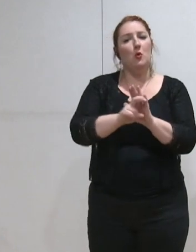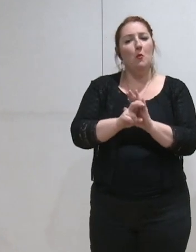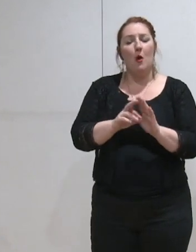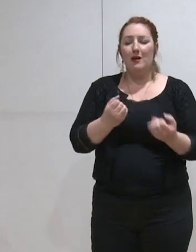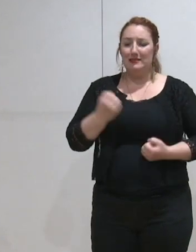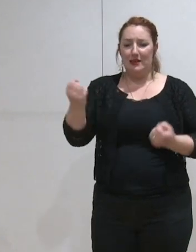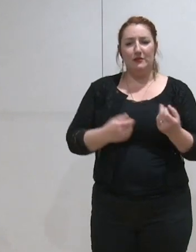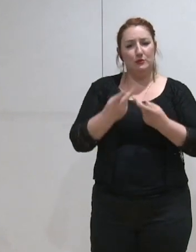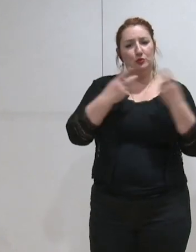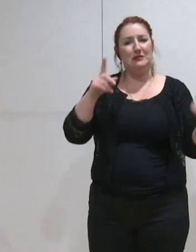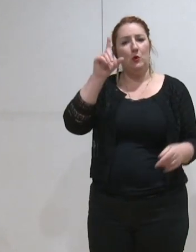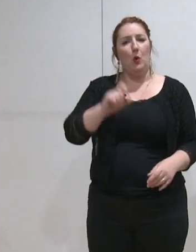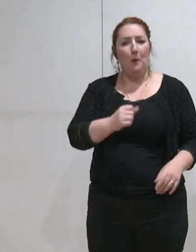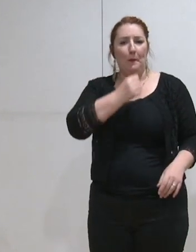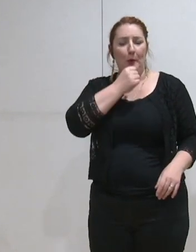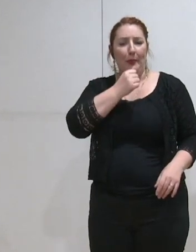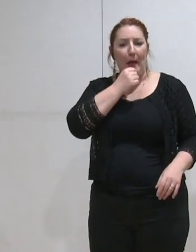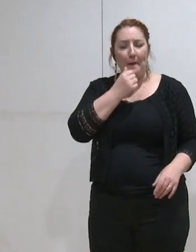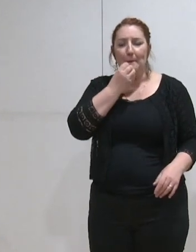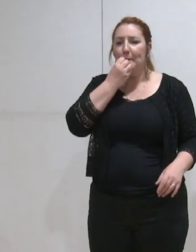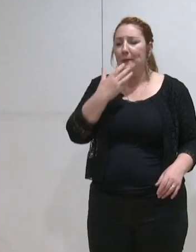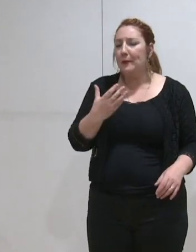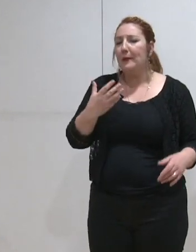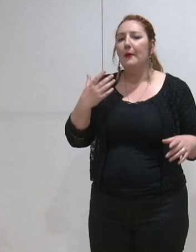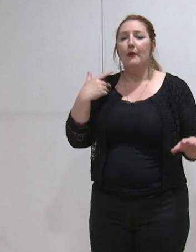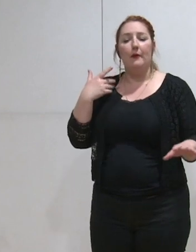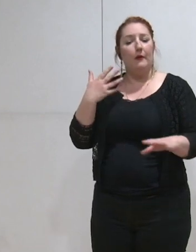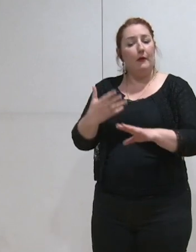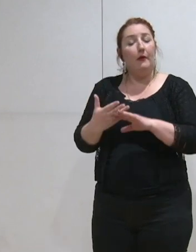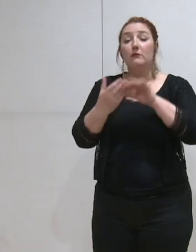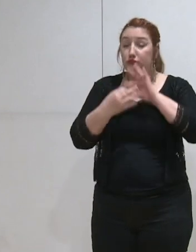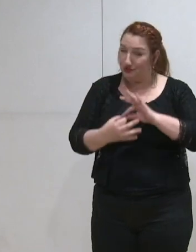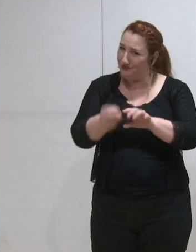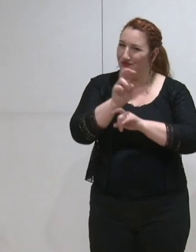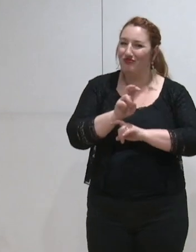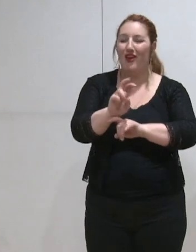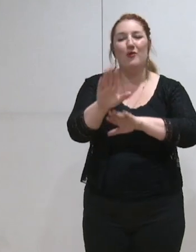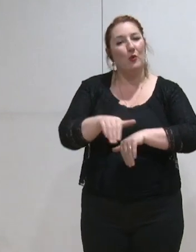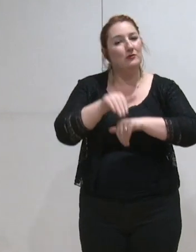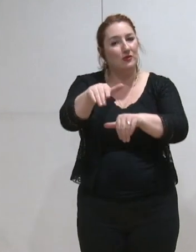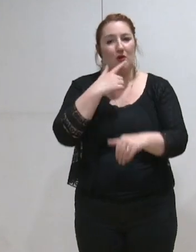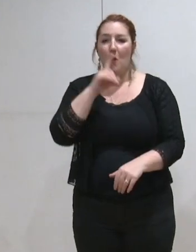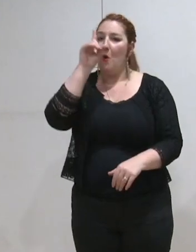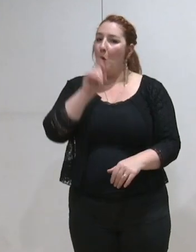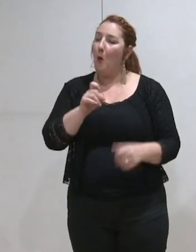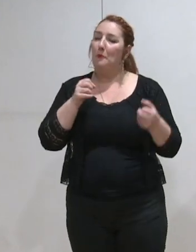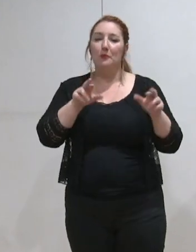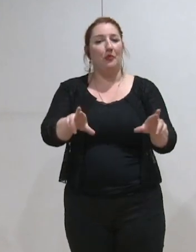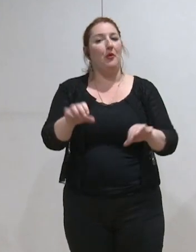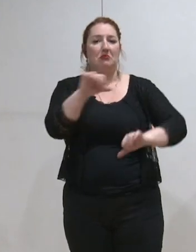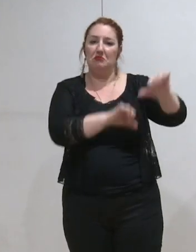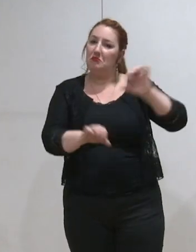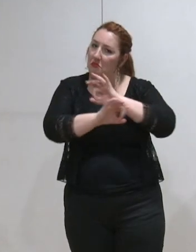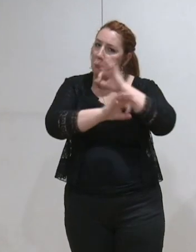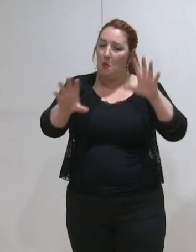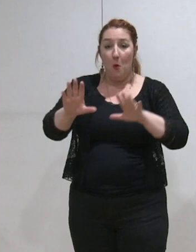du service public de l'eau potable ont été préservés à savoir que nous aurons toujours une eau pure et non traitée lorsque c'est possible il faut savoir